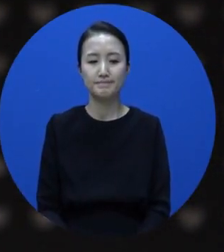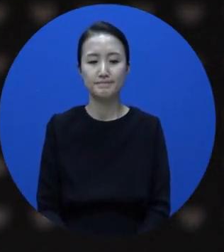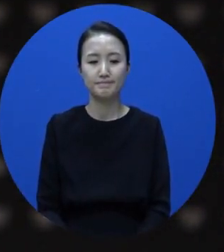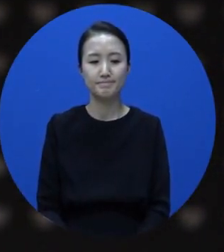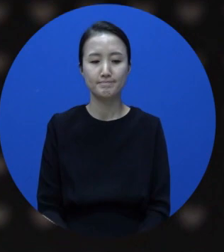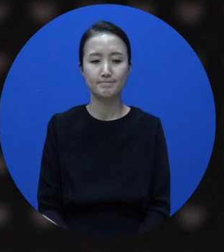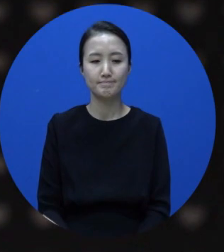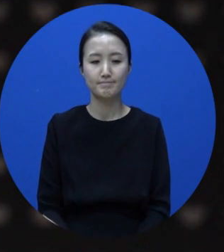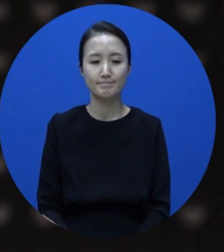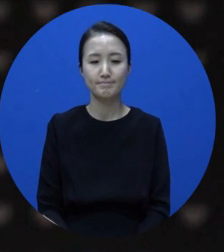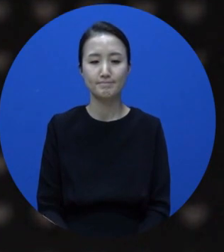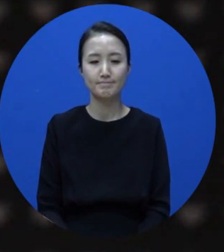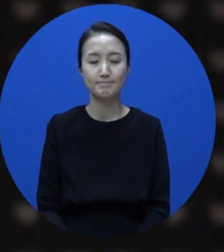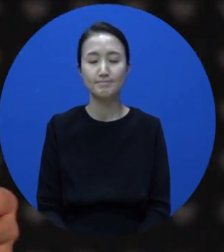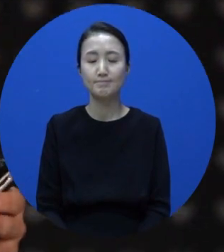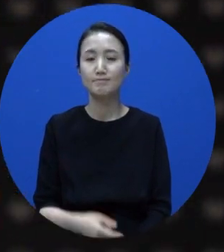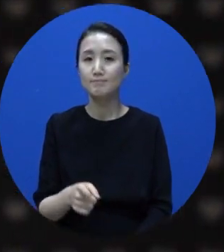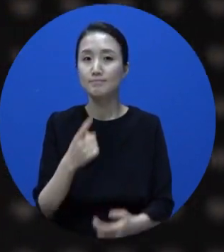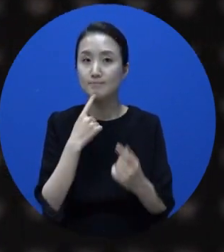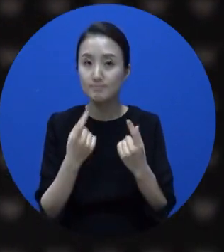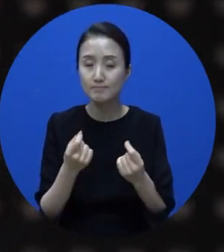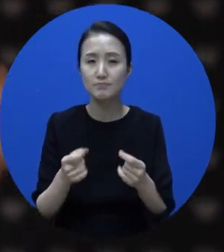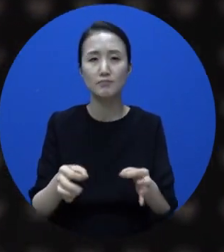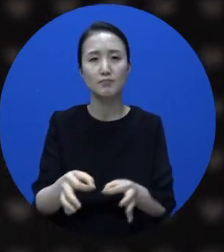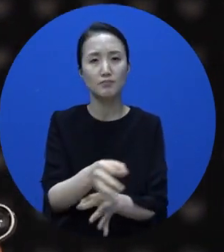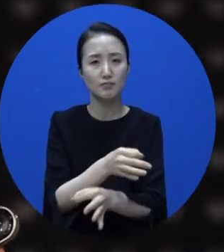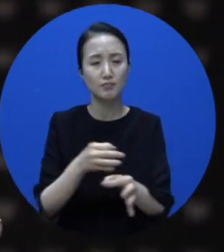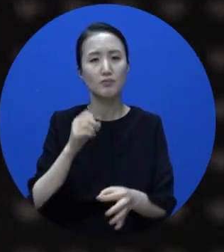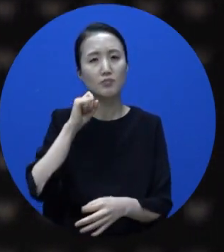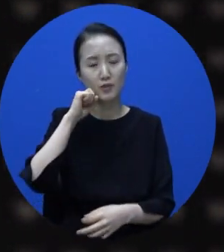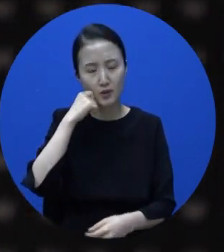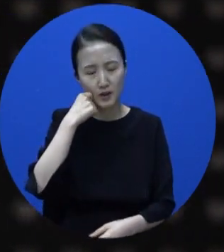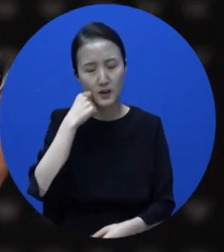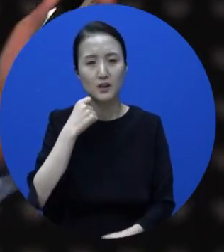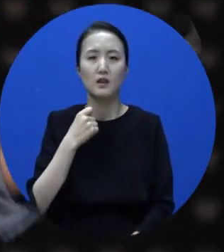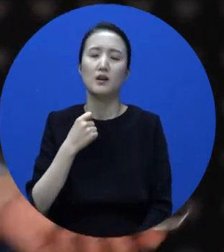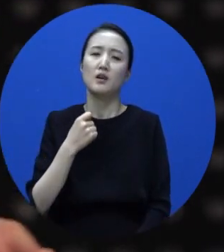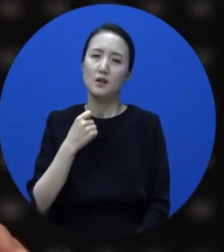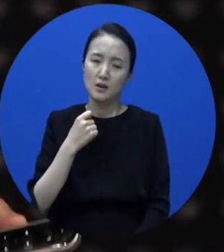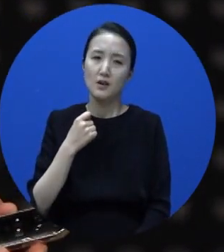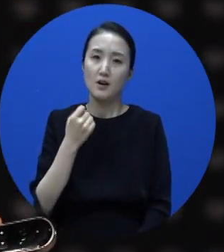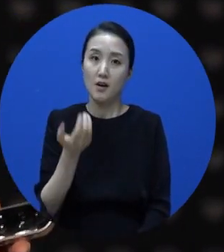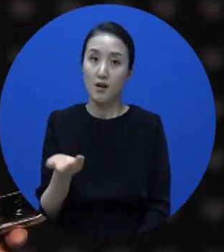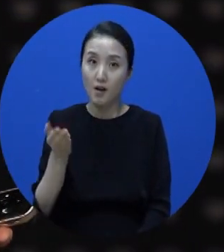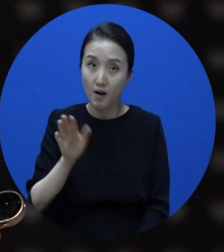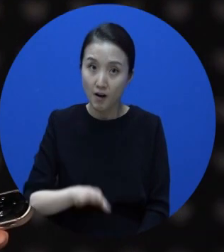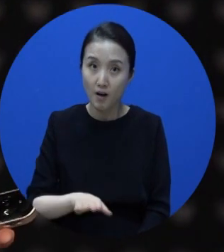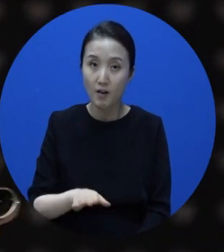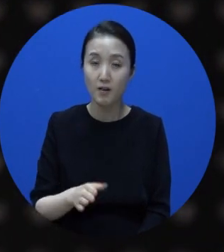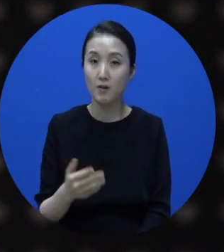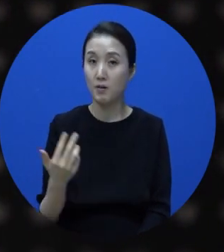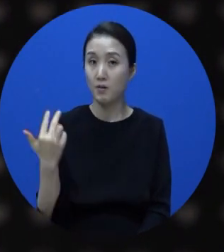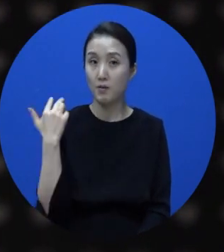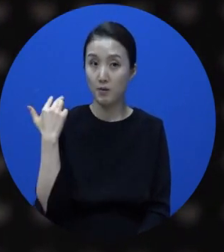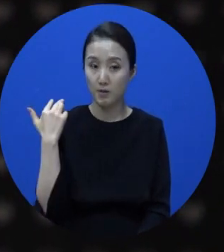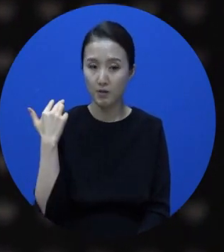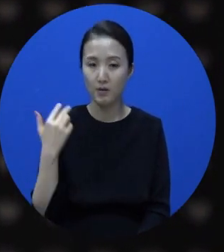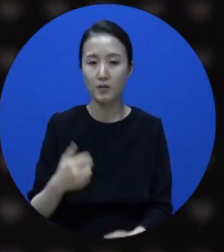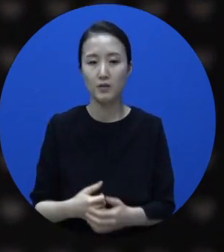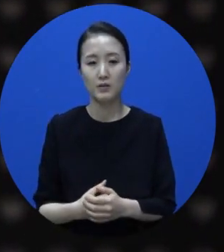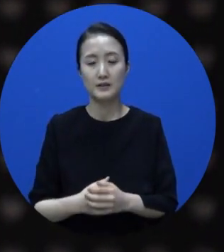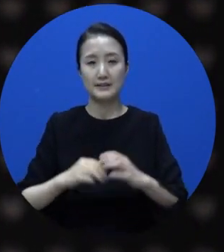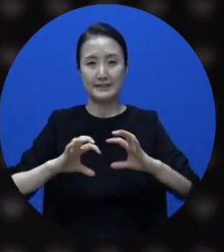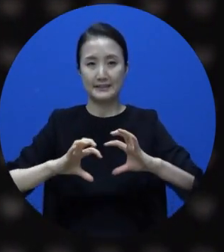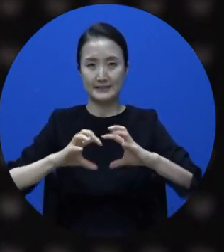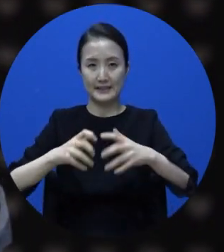하십니다 이렇게 어려운 경제 마침 지난 주에 3개의 은행에서 저의 의견을 동조해 주는